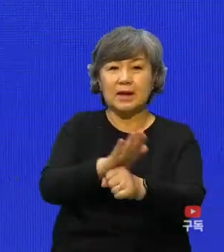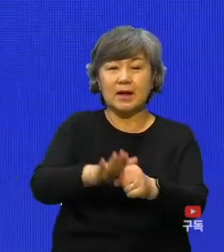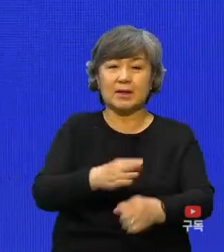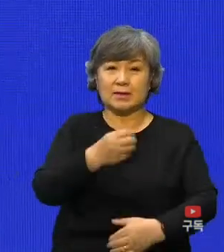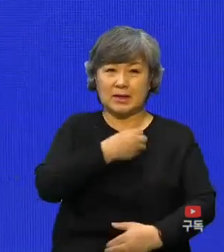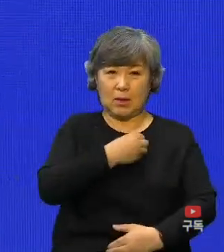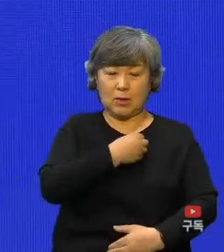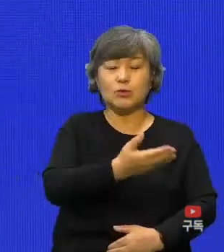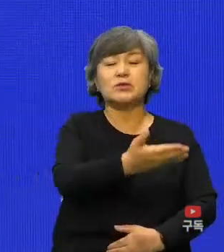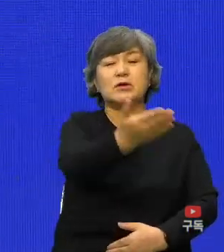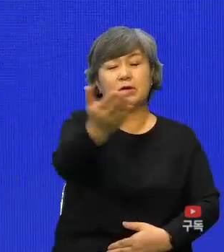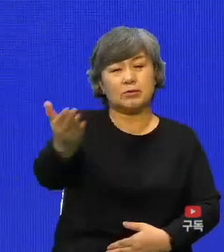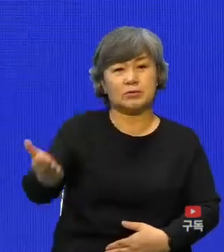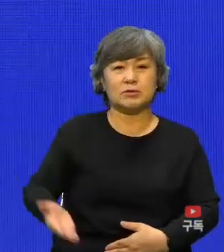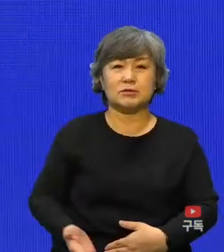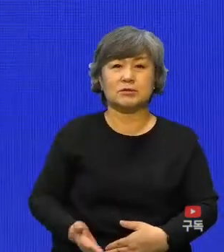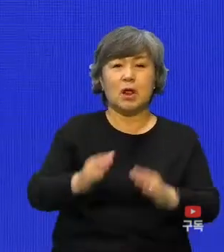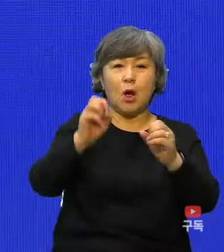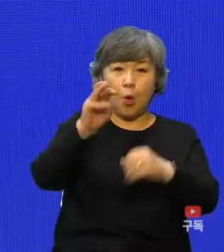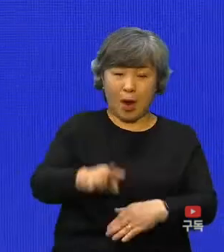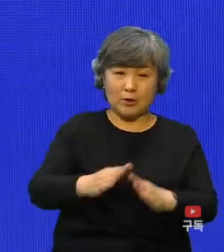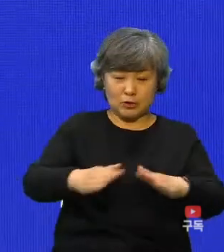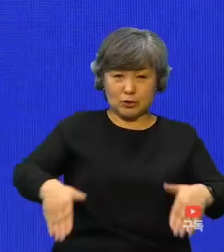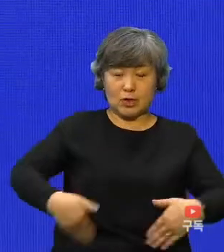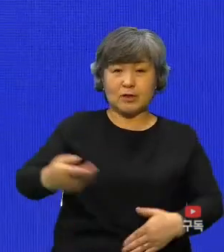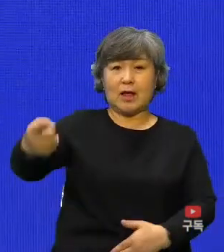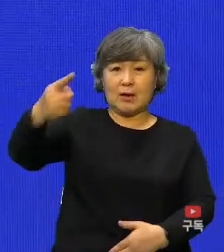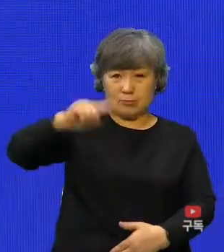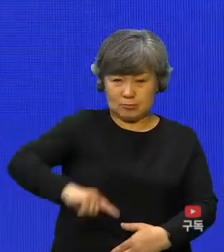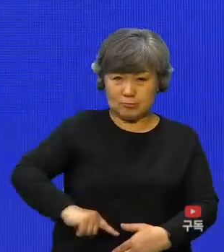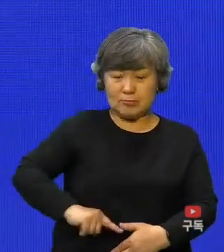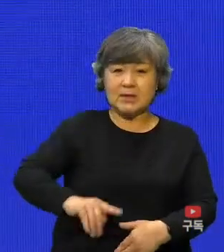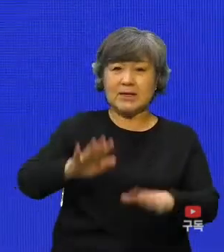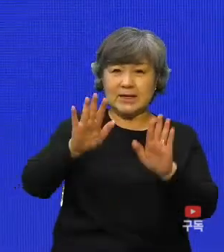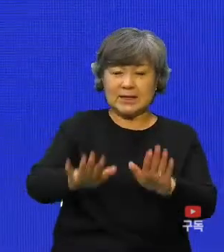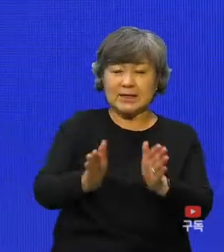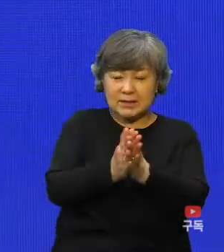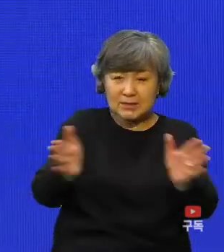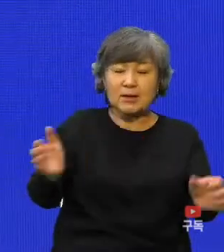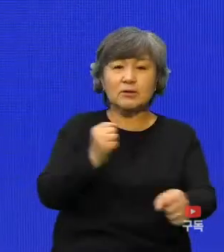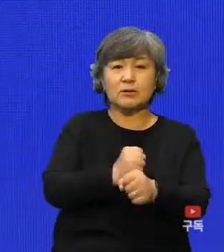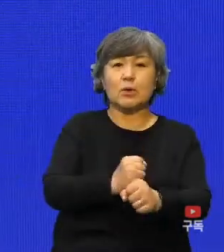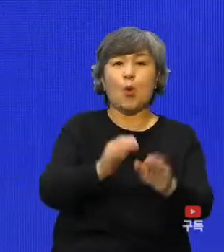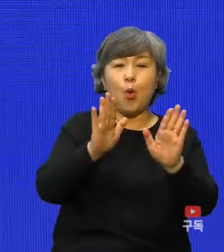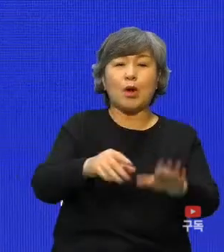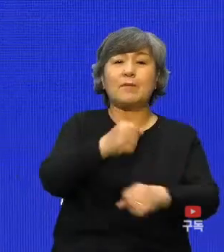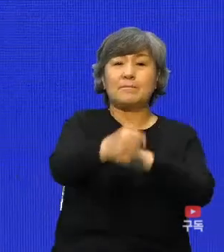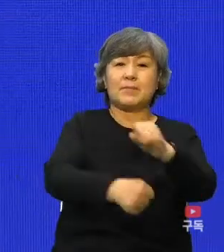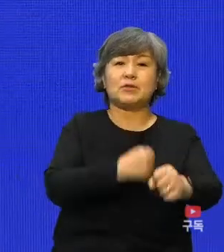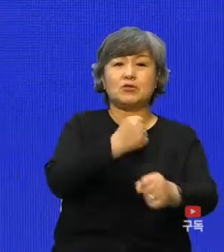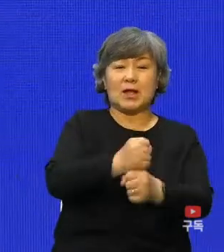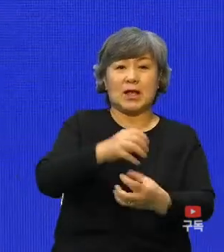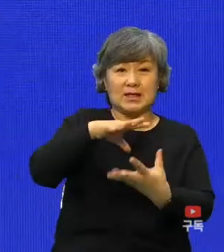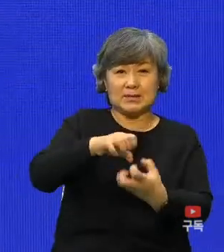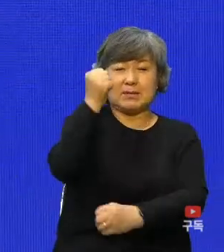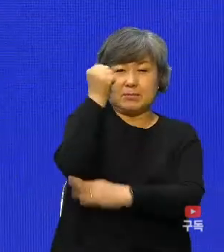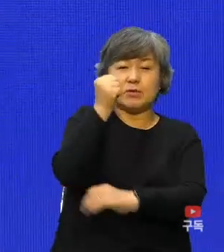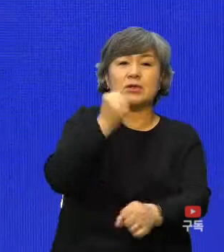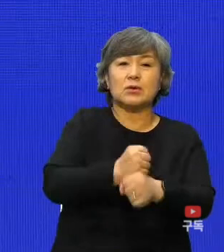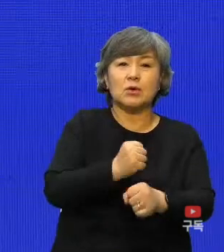동지 여러분, 광주 전남을 시작으로 2차 슈퍼위크가 본격 시작됐습니다. 오늘은 민주당의 심장이자 뿌리인